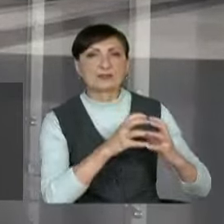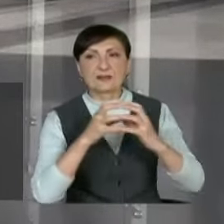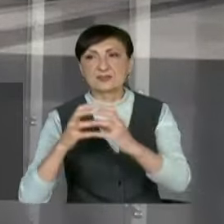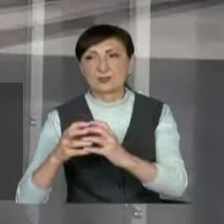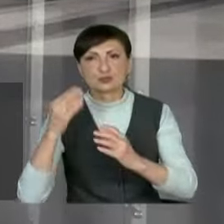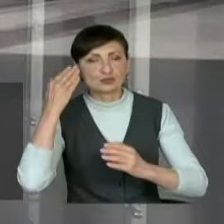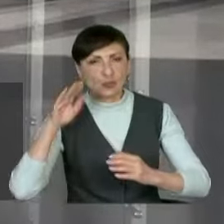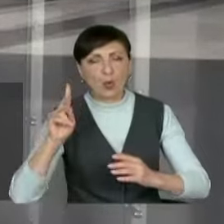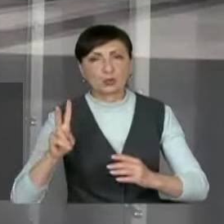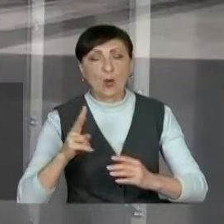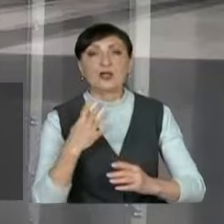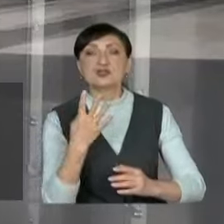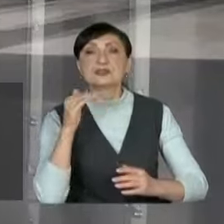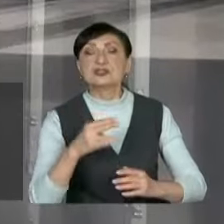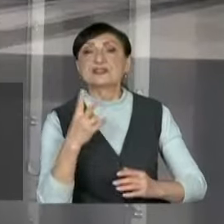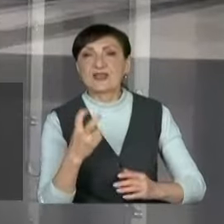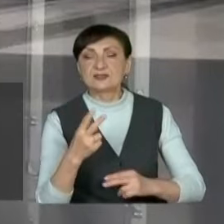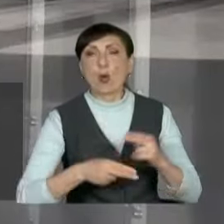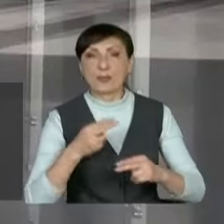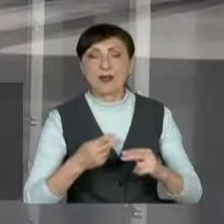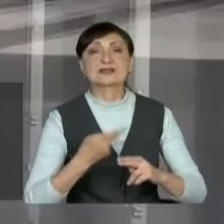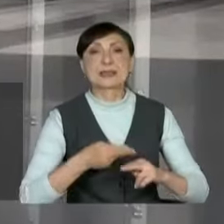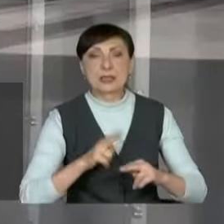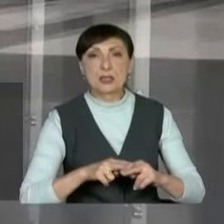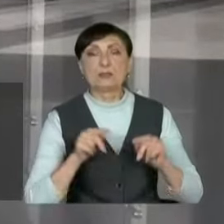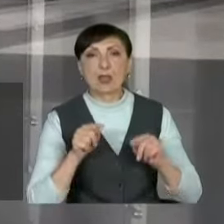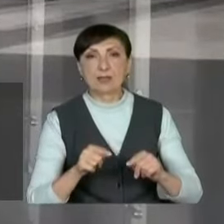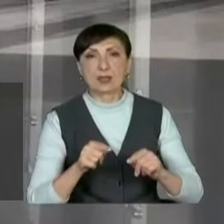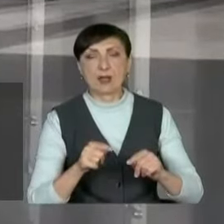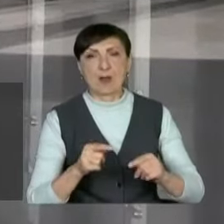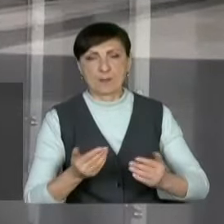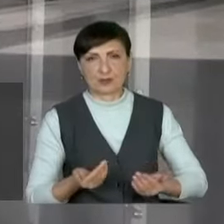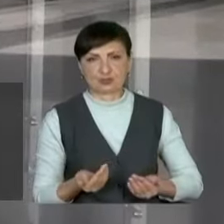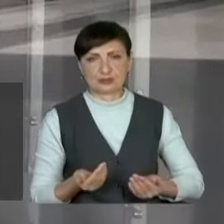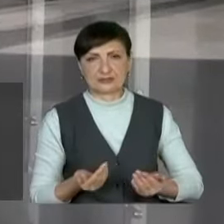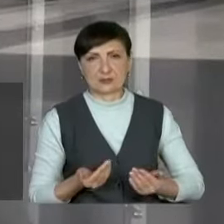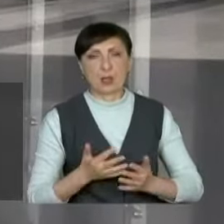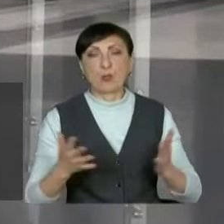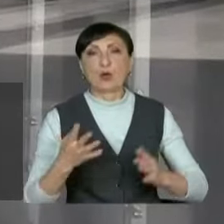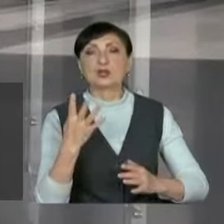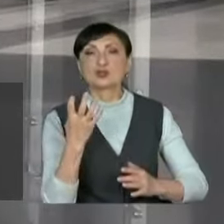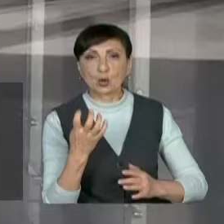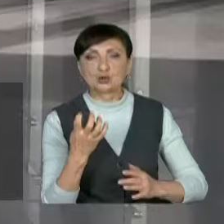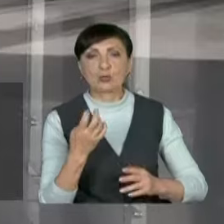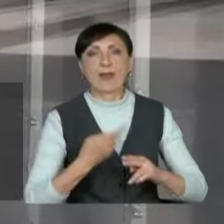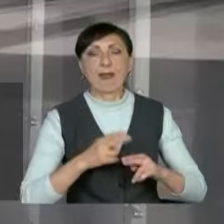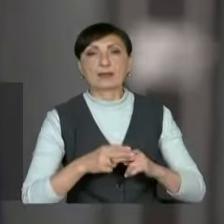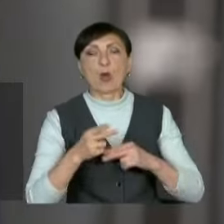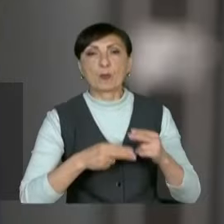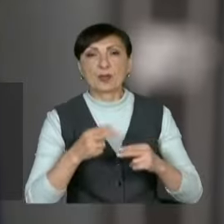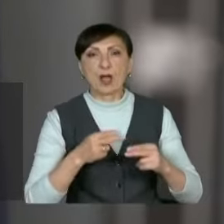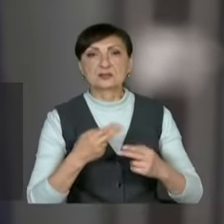них 4200 операций – это именно прижизненно. И только более 400 – это операции